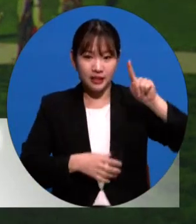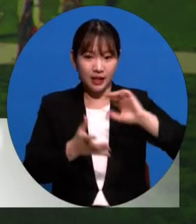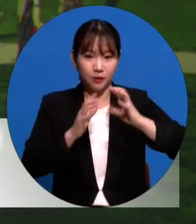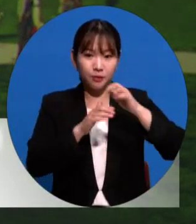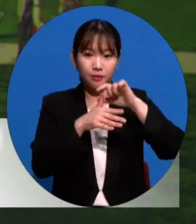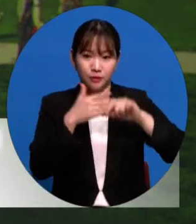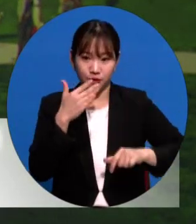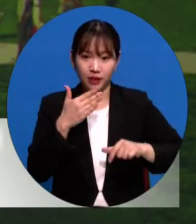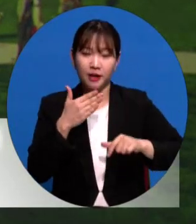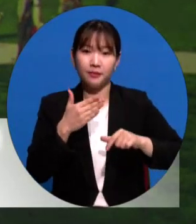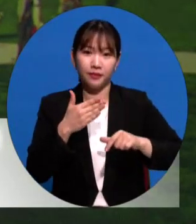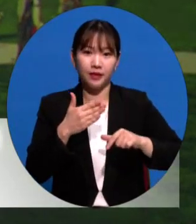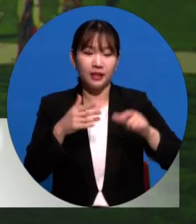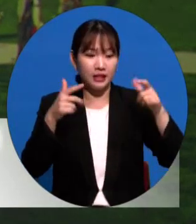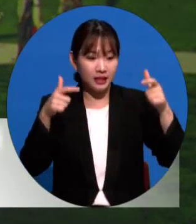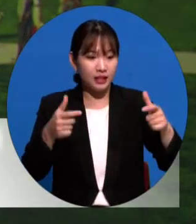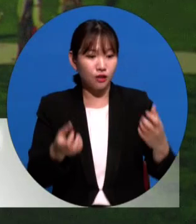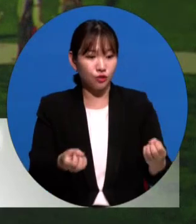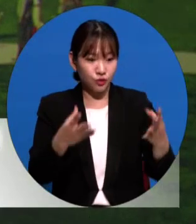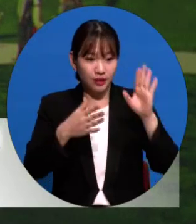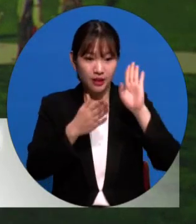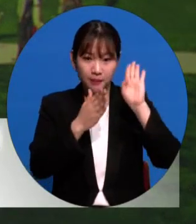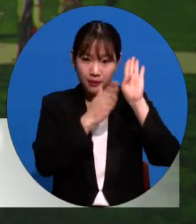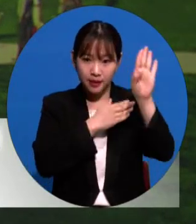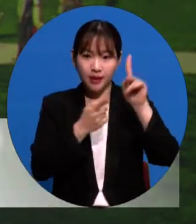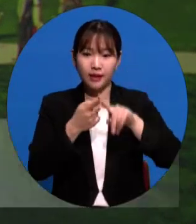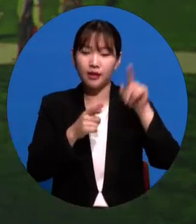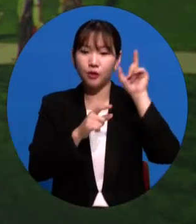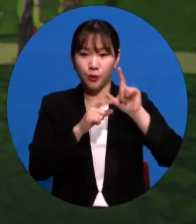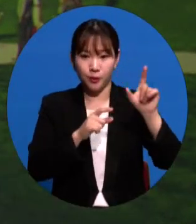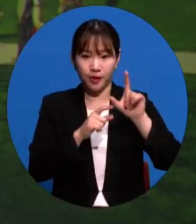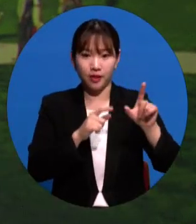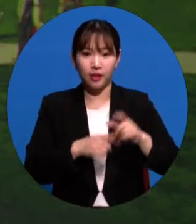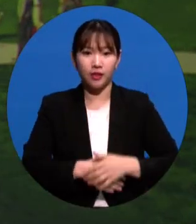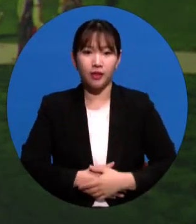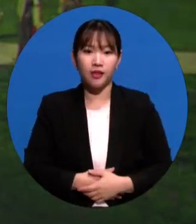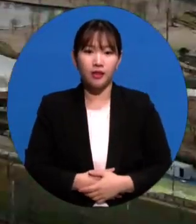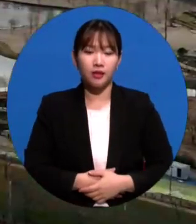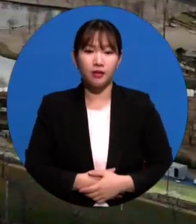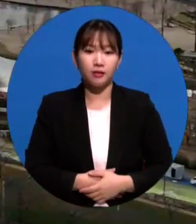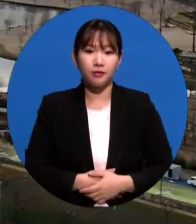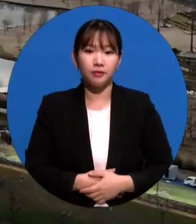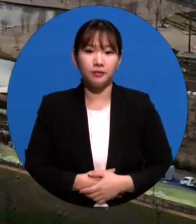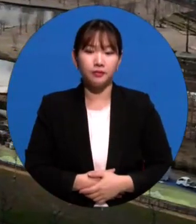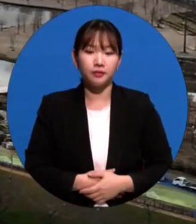프로그램에서 지역 축제의 갈 길을 고민했습니다. 우정훈 기자입니다.